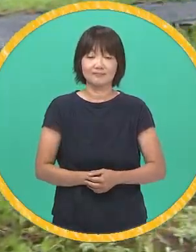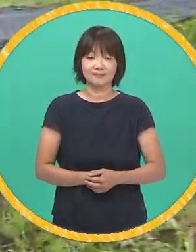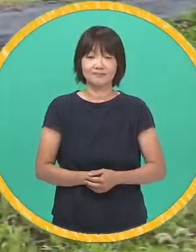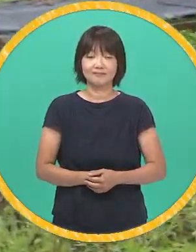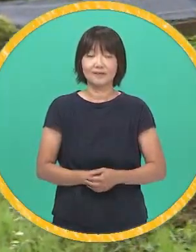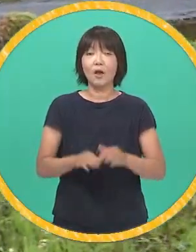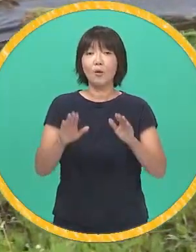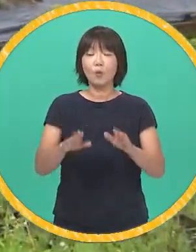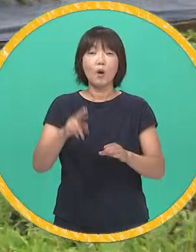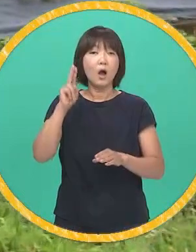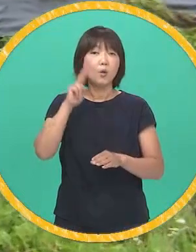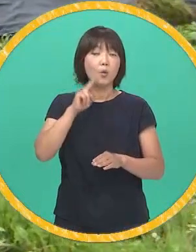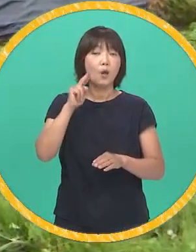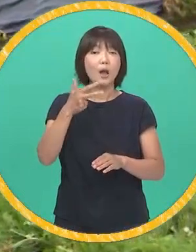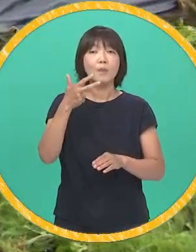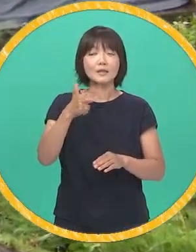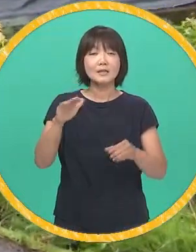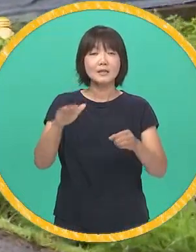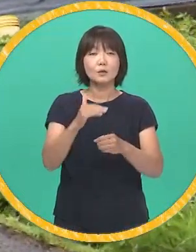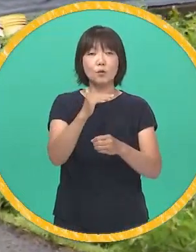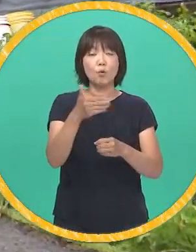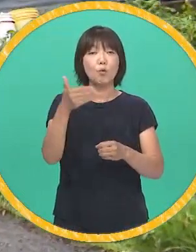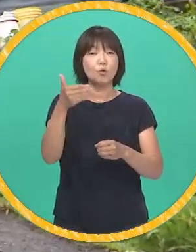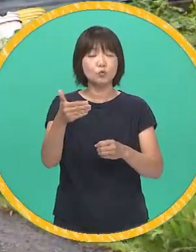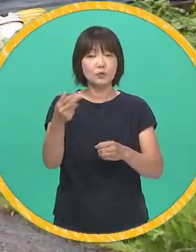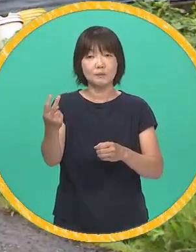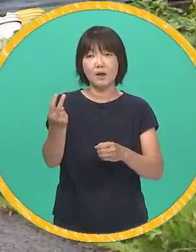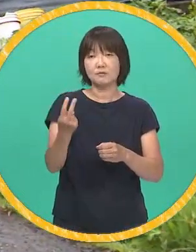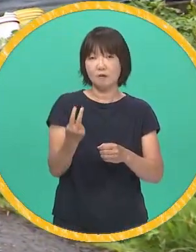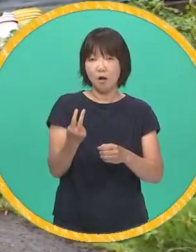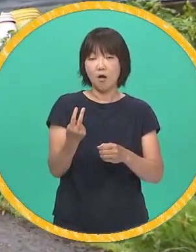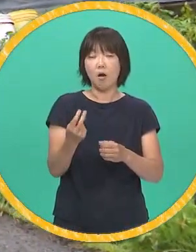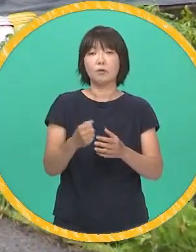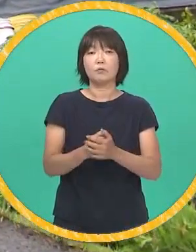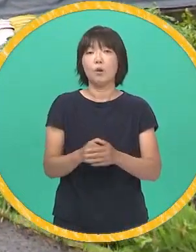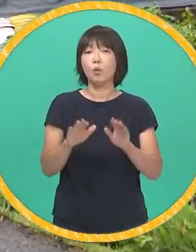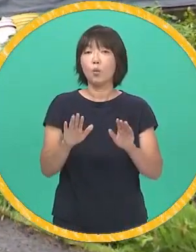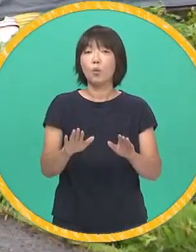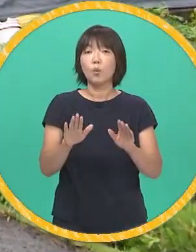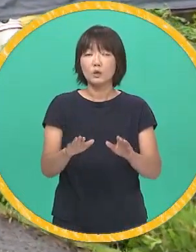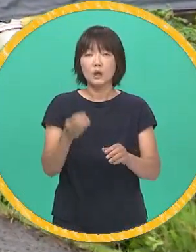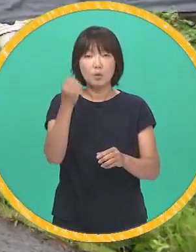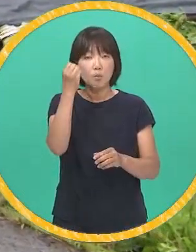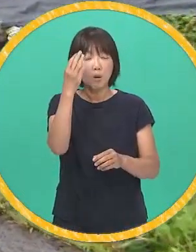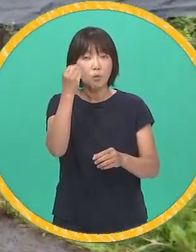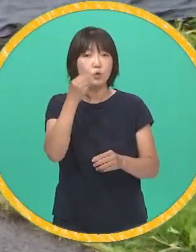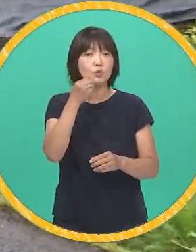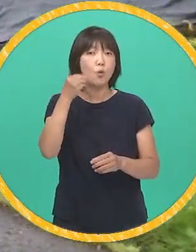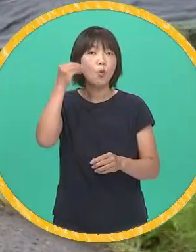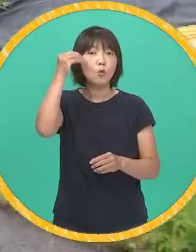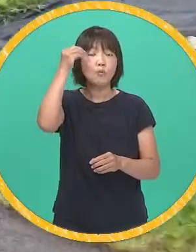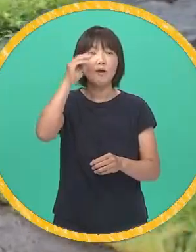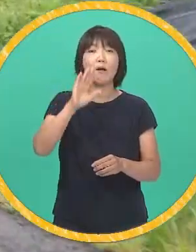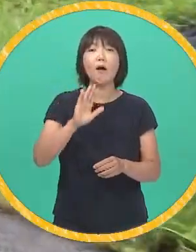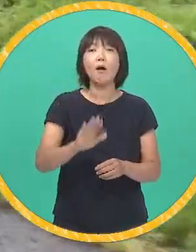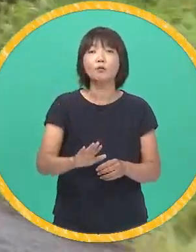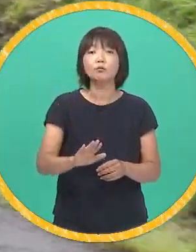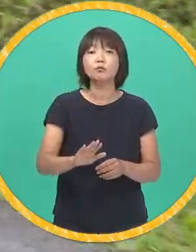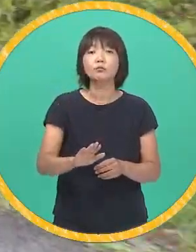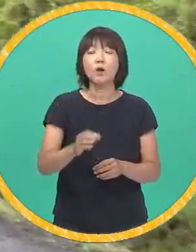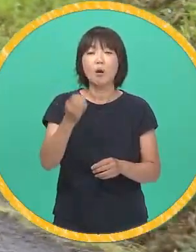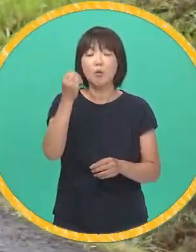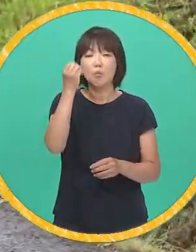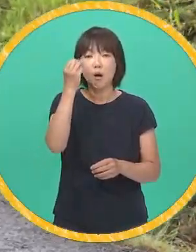さてさて横浜市磯子区に行ってきたんだけどなんとこちらに幻の甘えがあるんだって